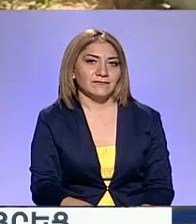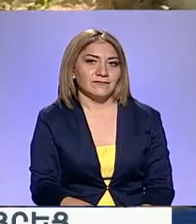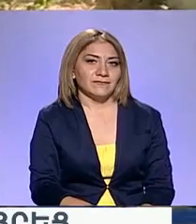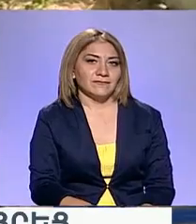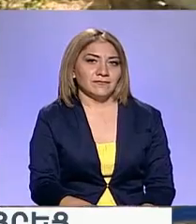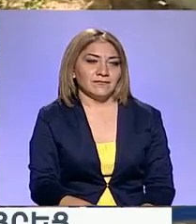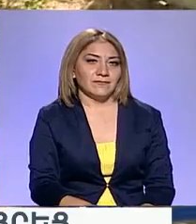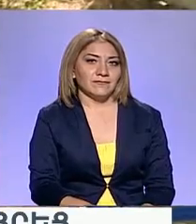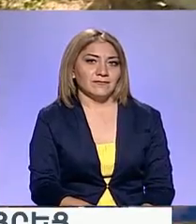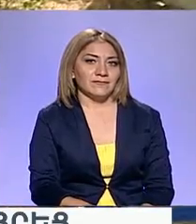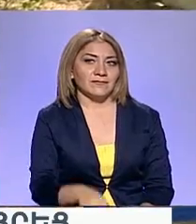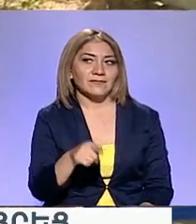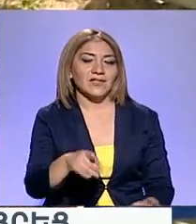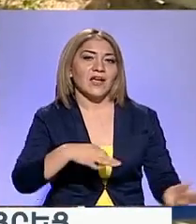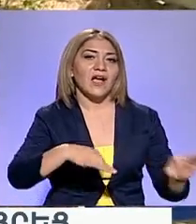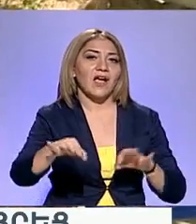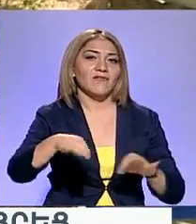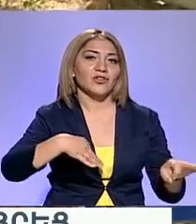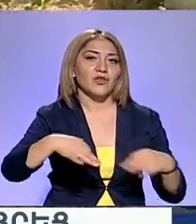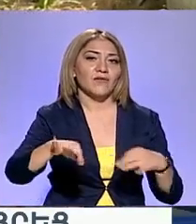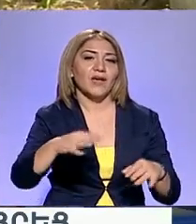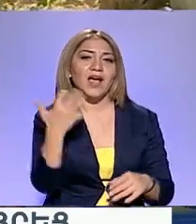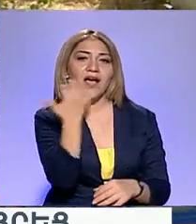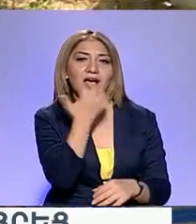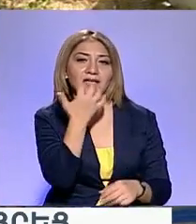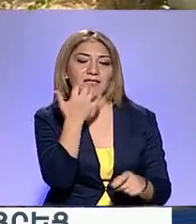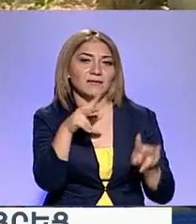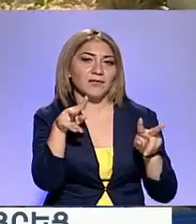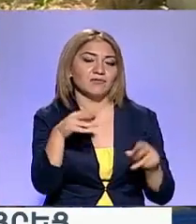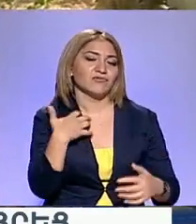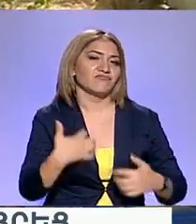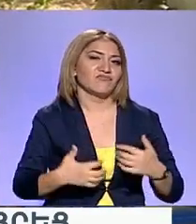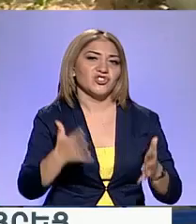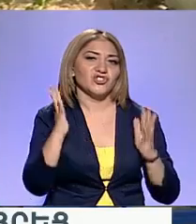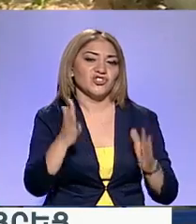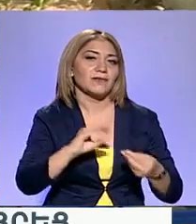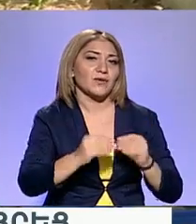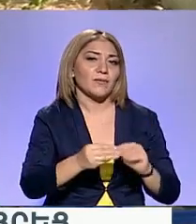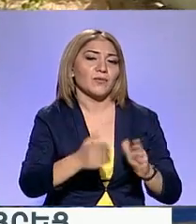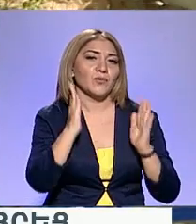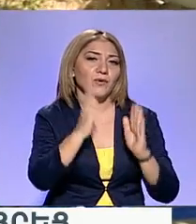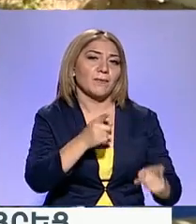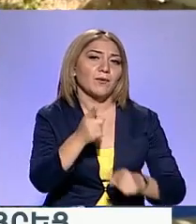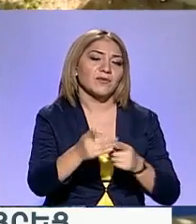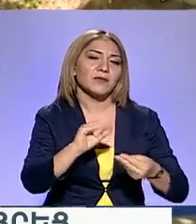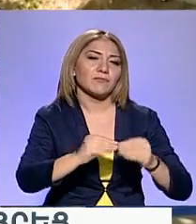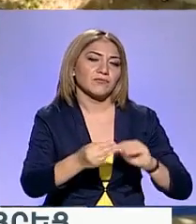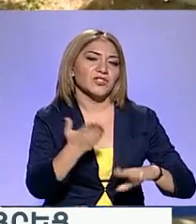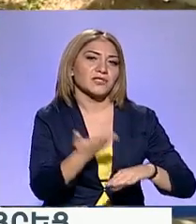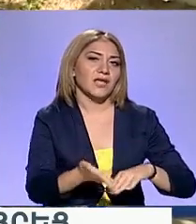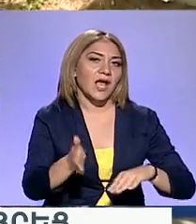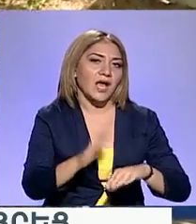ռևերսային շրջանառությունն է ավտոմեքենաների, որ արտասահմանումել է հրատապ գծերի փոփոխությունը, բայց սա բարդ խնդիր է, սա պետք է